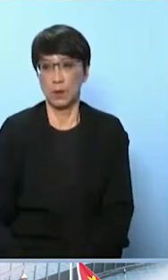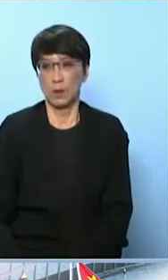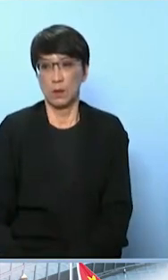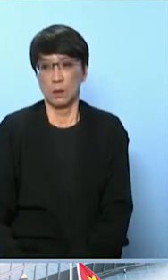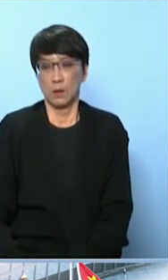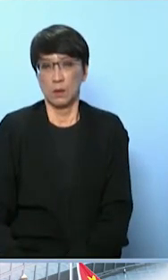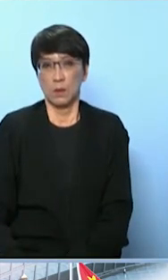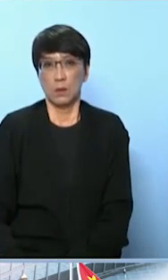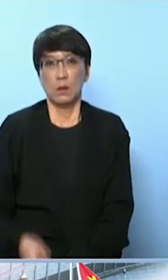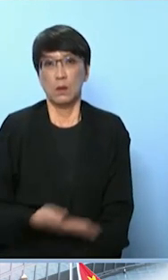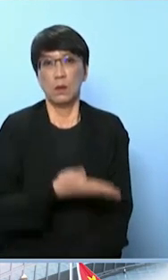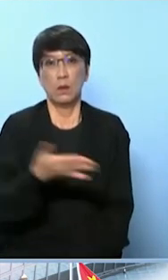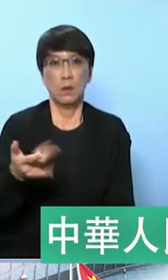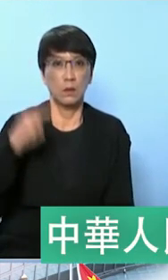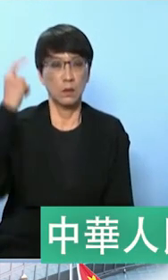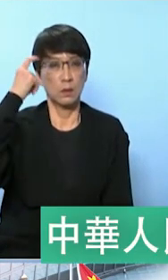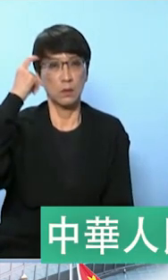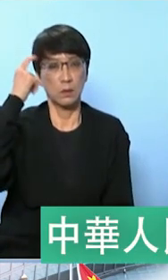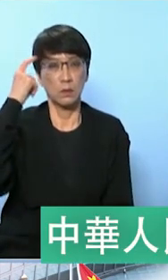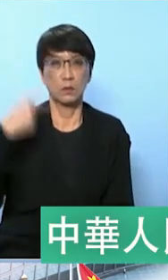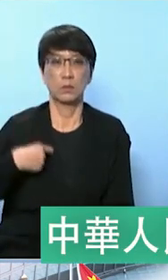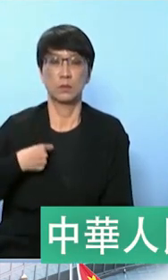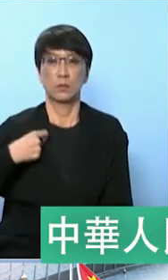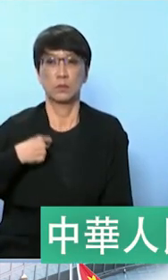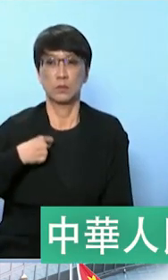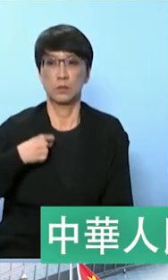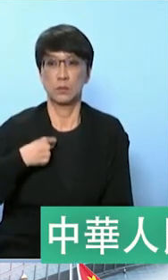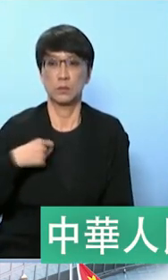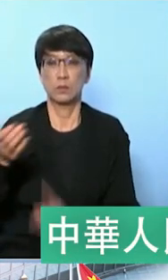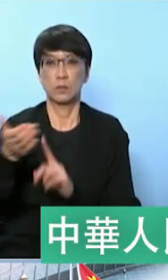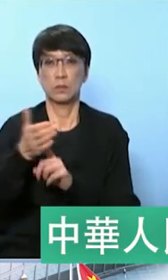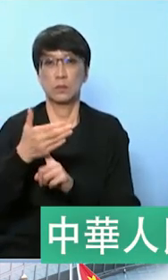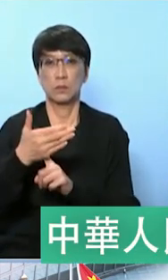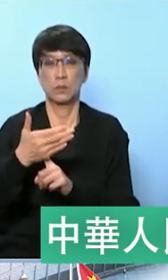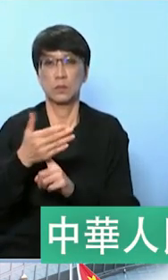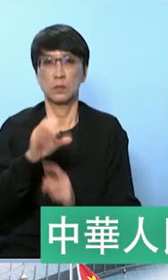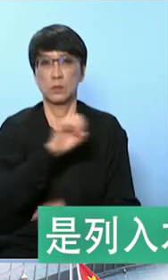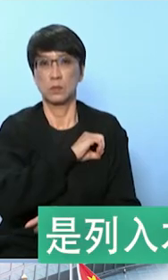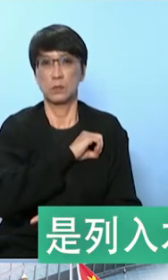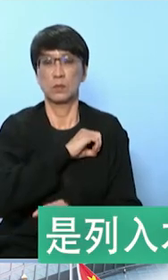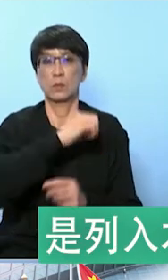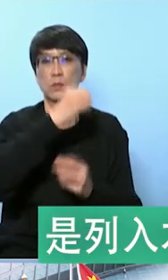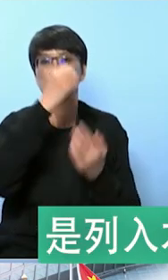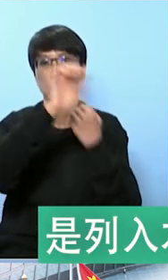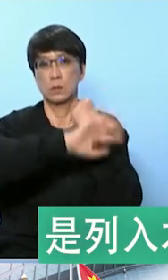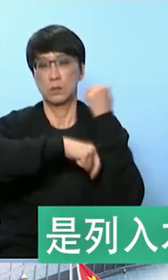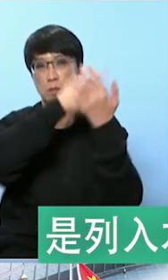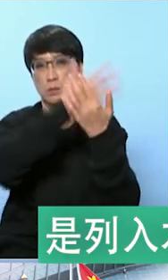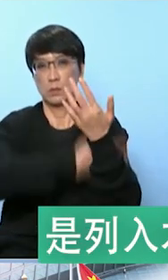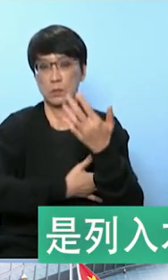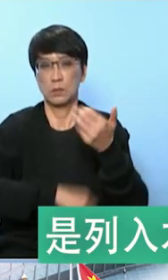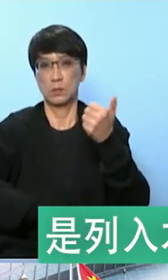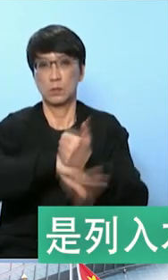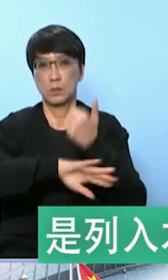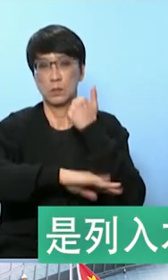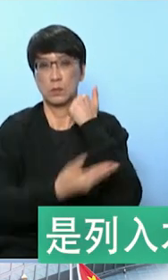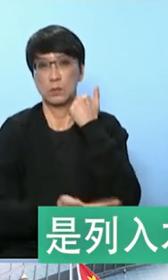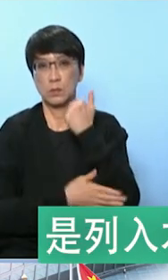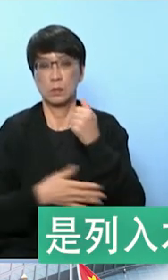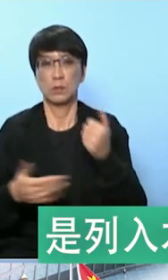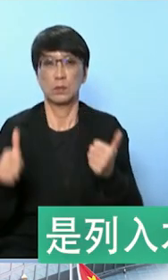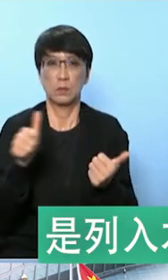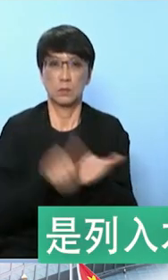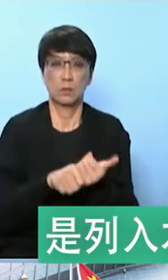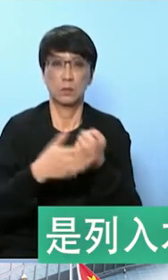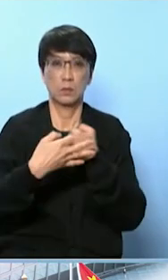代理主席，眾所周知，《中華人民共和國國旗法》和《國徽法》是列入本港《基本法》附件三的全國